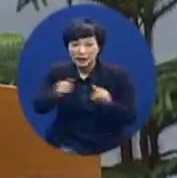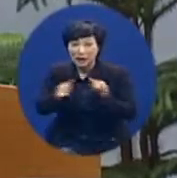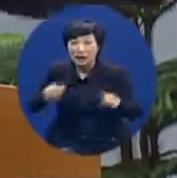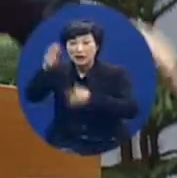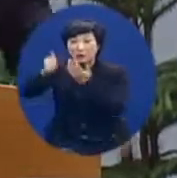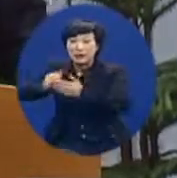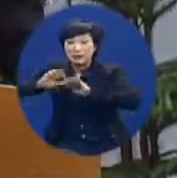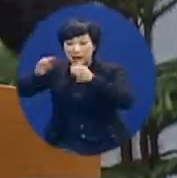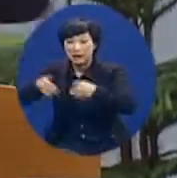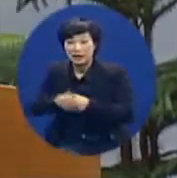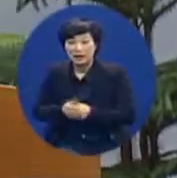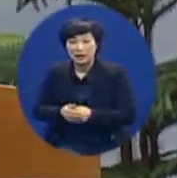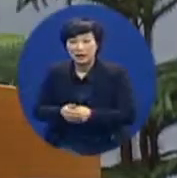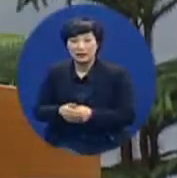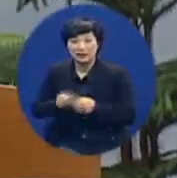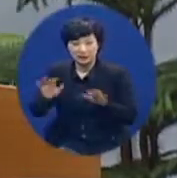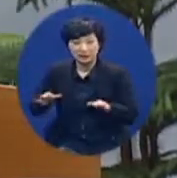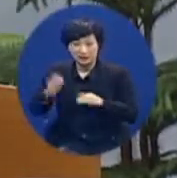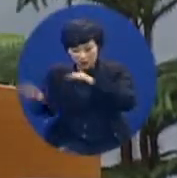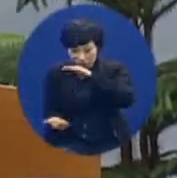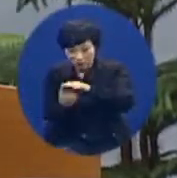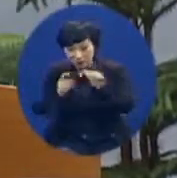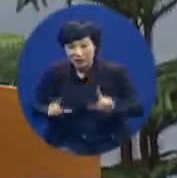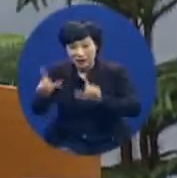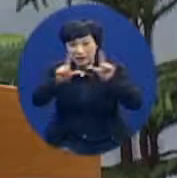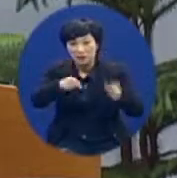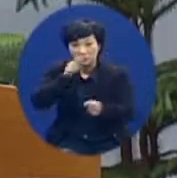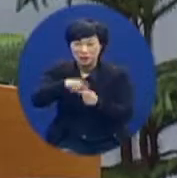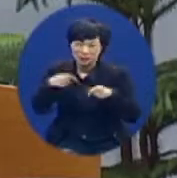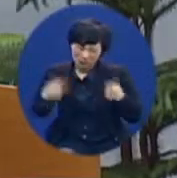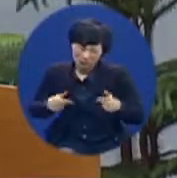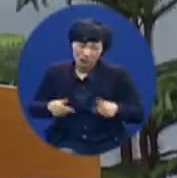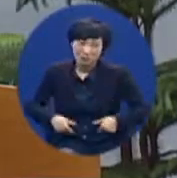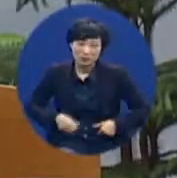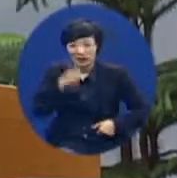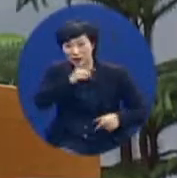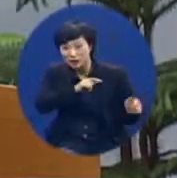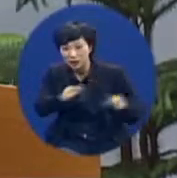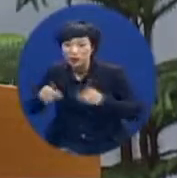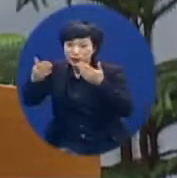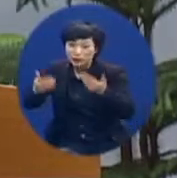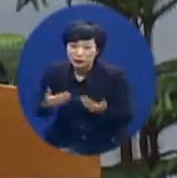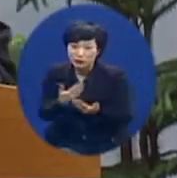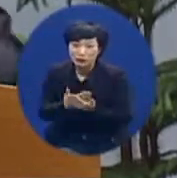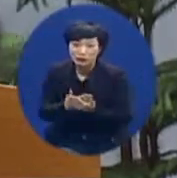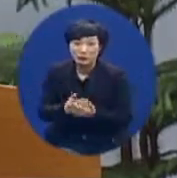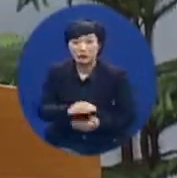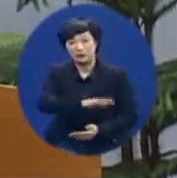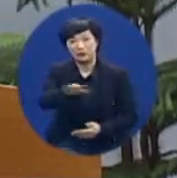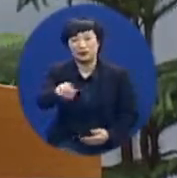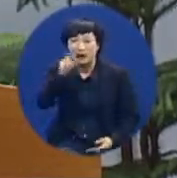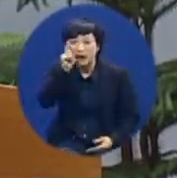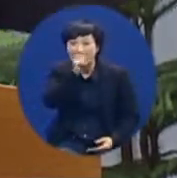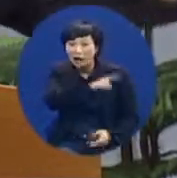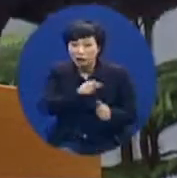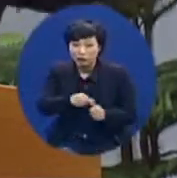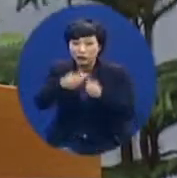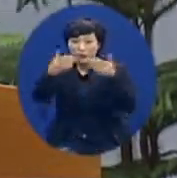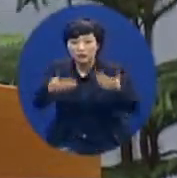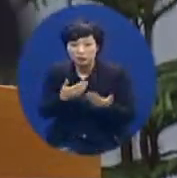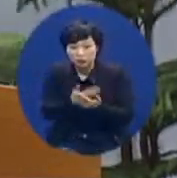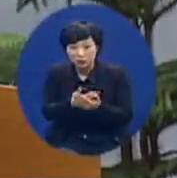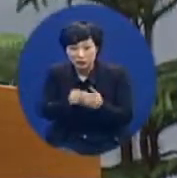하나님 나라를 이루에 살도록 그날 그날에 인용할 양식을 주시옵소서 아멘 우리를 악해서 구원해 주시고